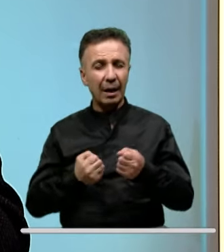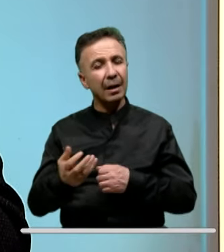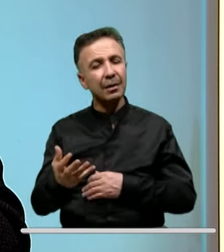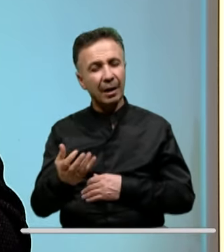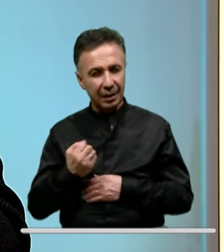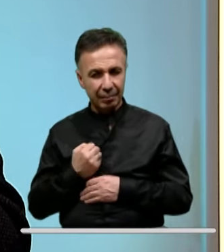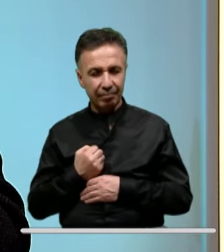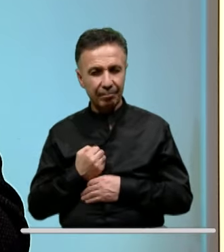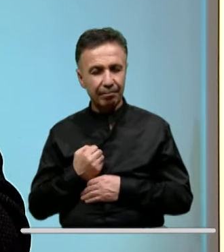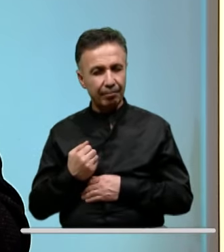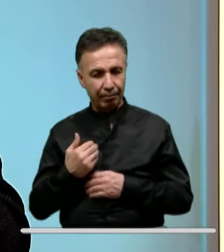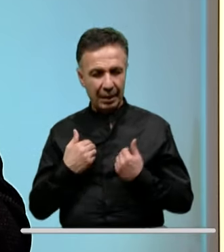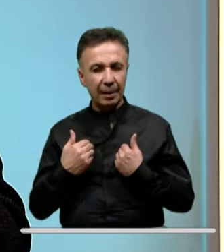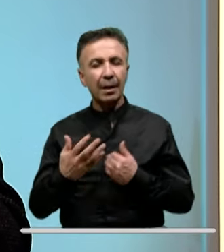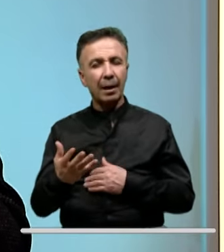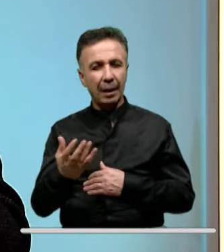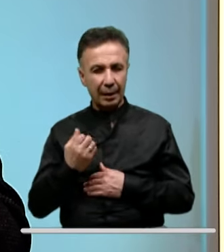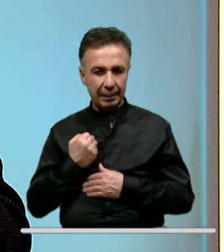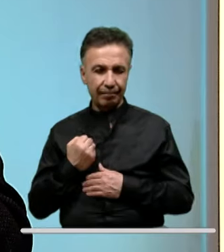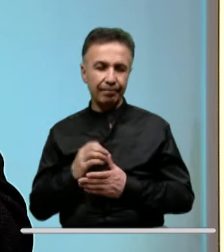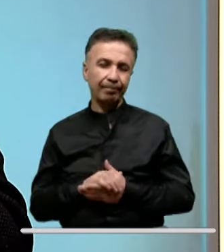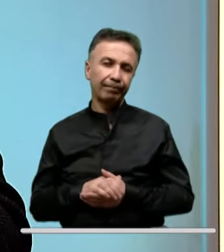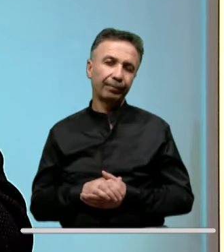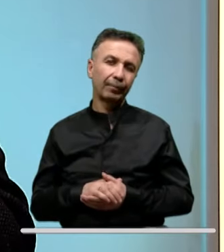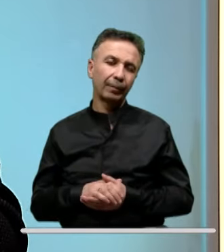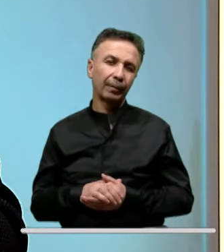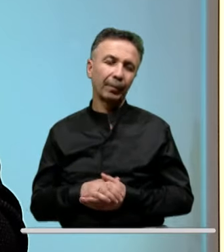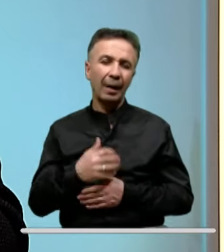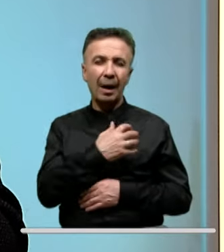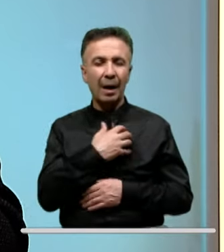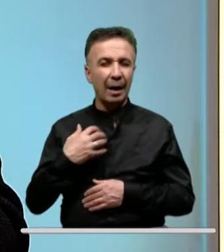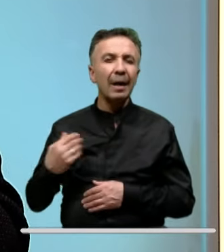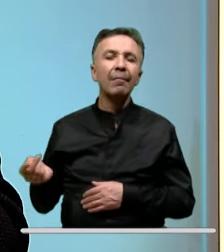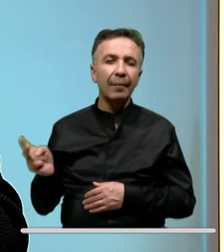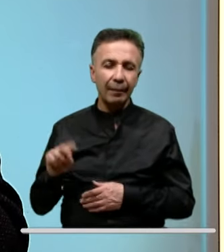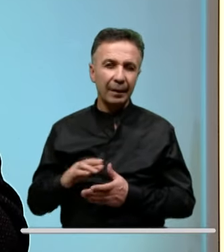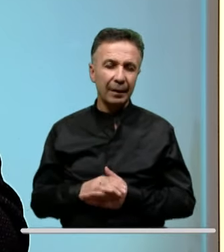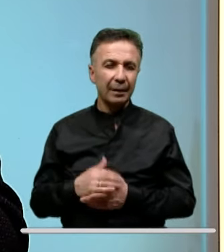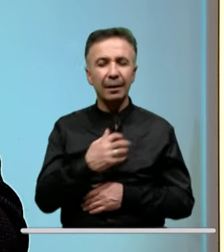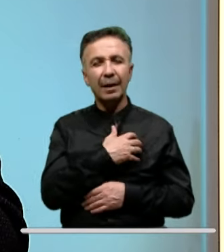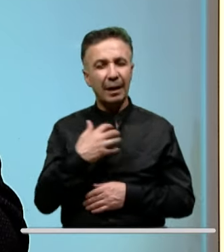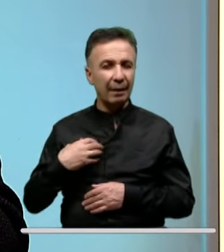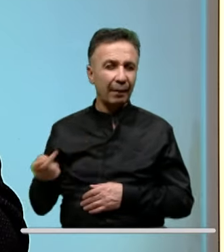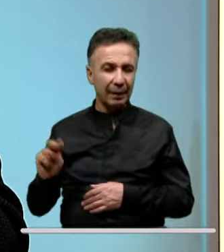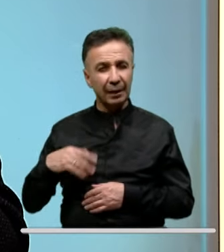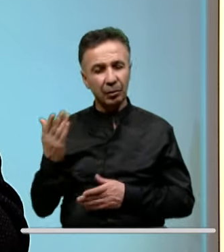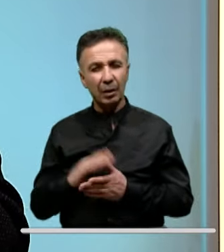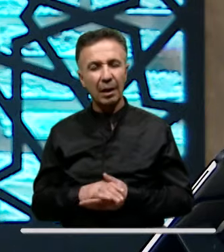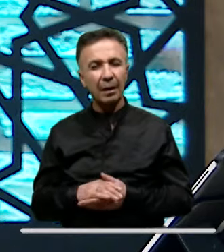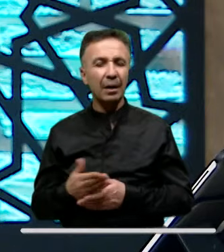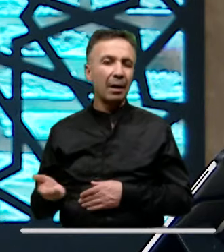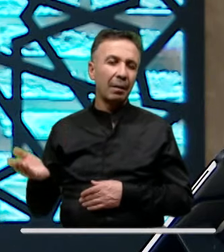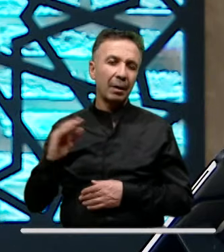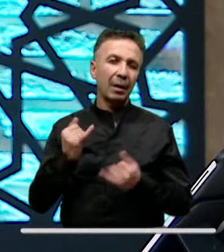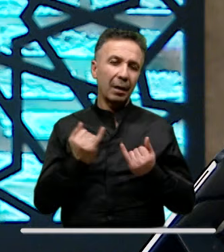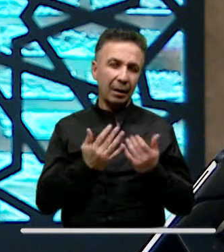Aracı ben aldım diyor. Allah hepimiz faniyiz, hepimiz öleceğiz. Annem vefat etti diyor. Annem vefat etti diyor. Diğer kardeşlerimiz bu